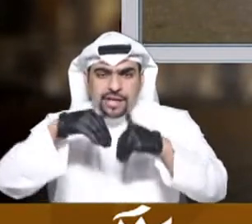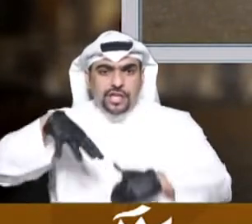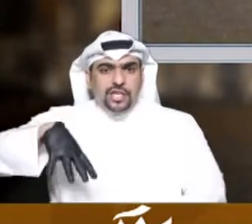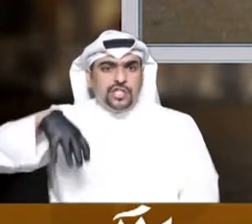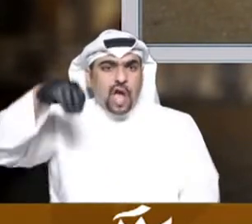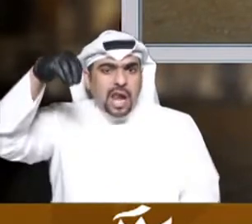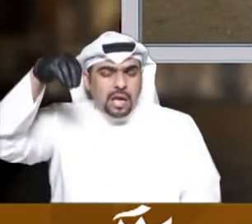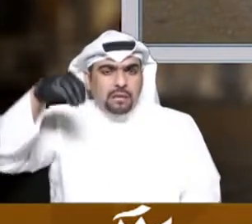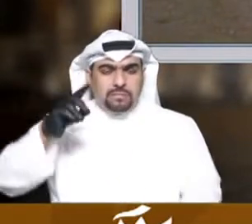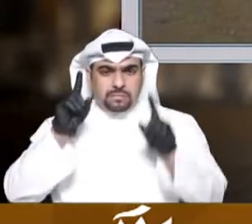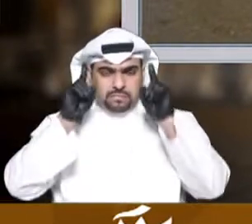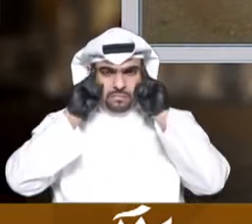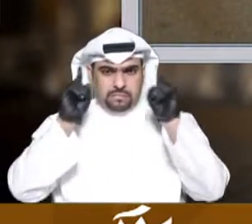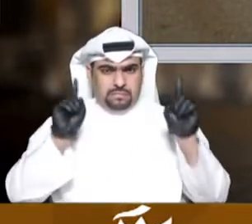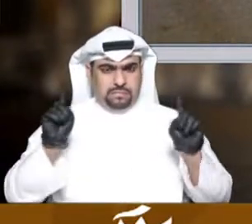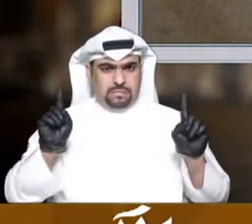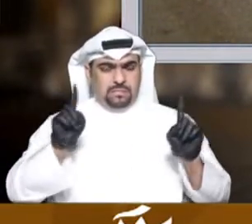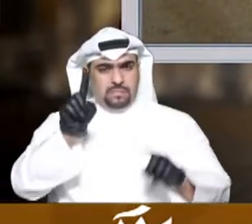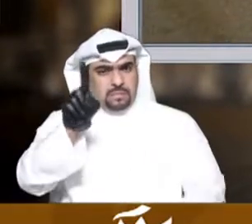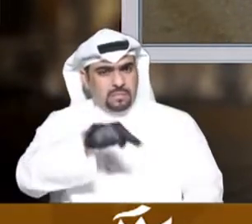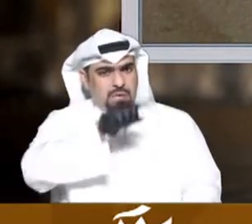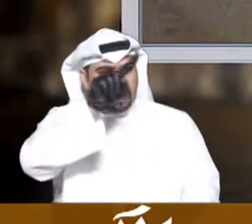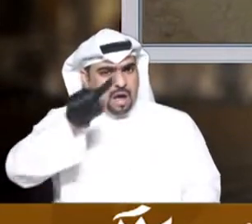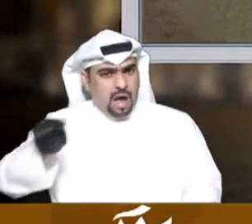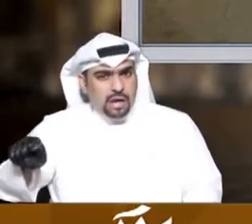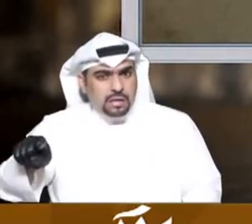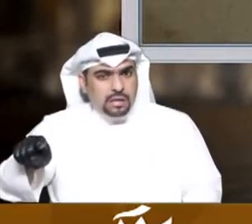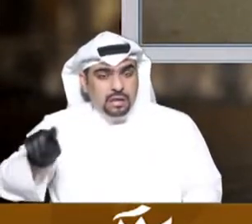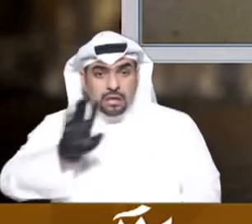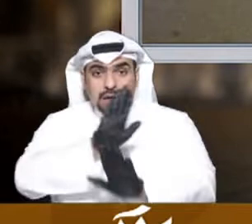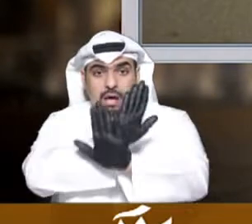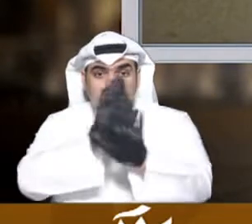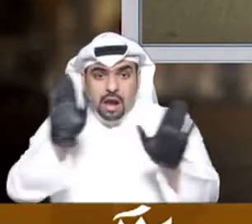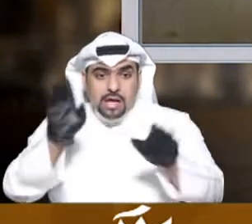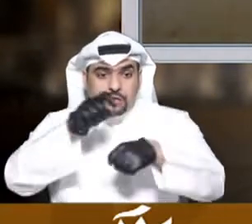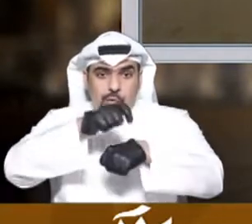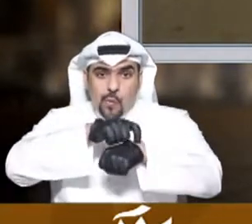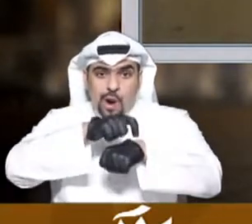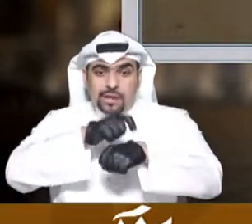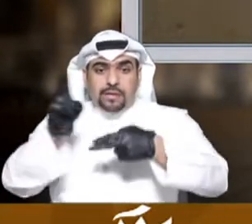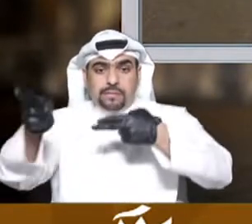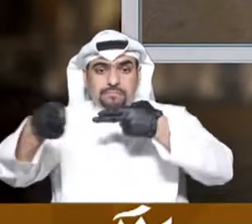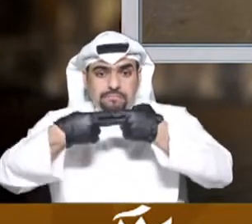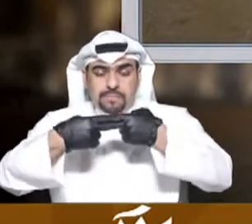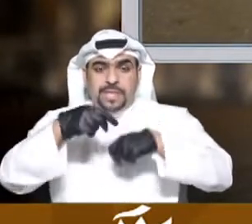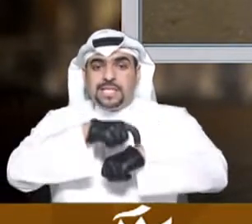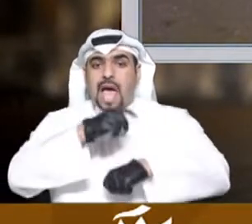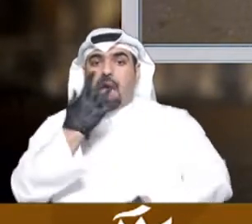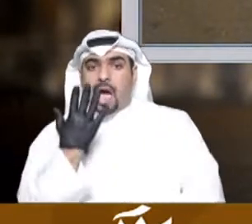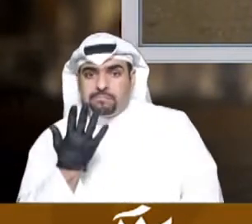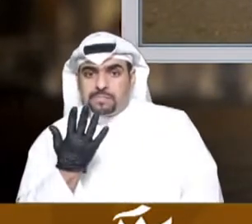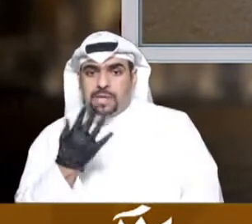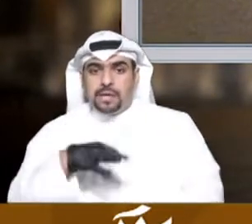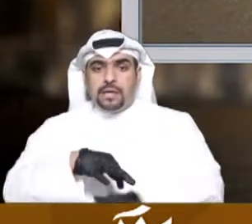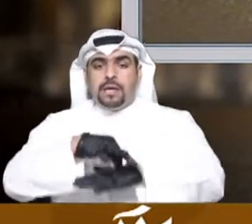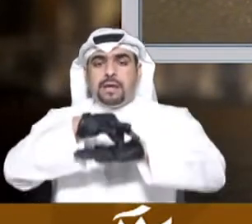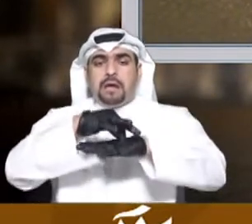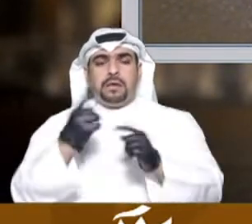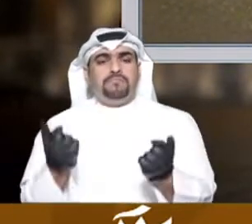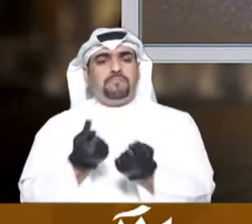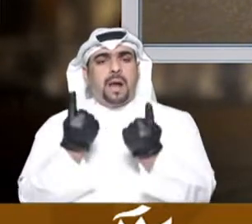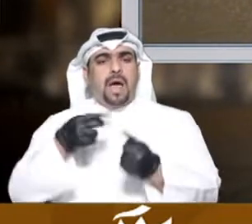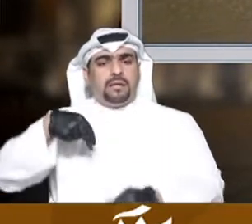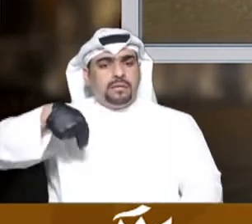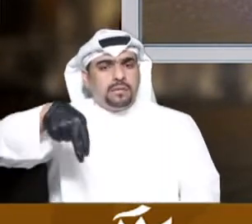يتمشى. فهذا كان البيان توضيحي بعد ما لاحظنا، قلنا يا جماعه ترى هذه، وكل مثلا اذا مثلا استوقفنا